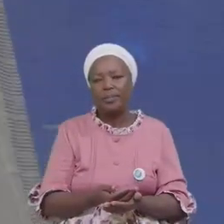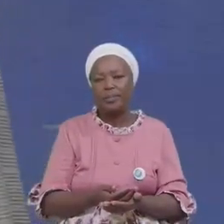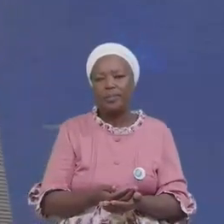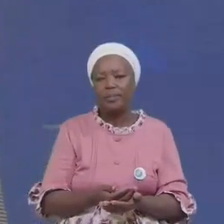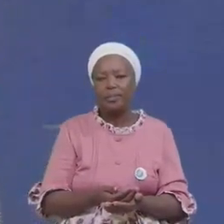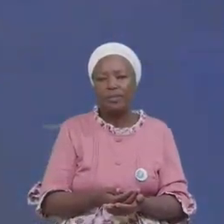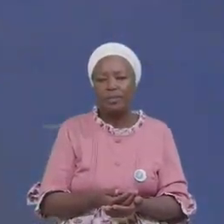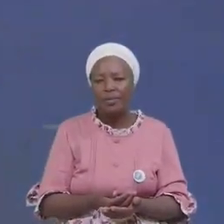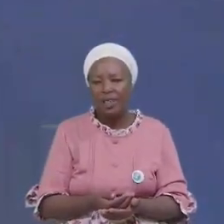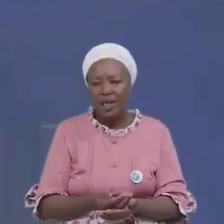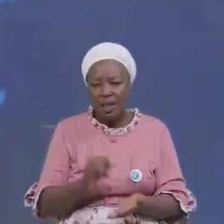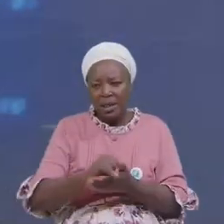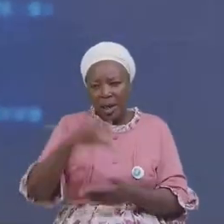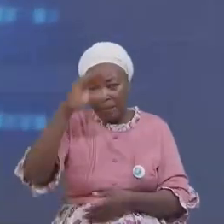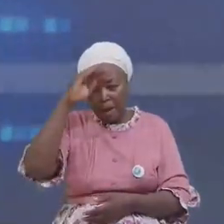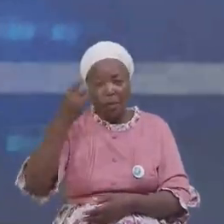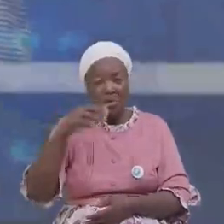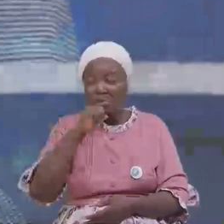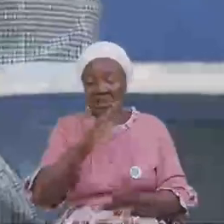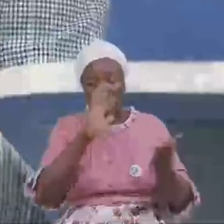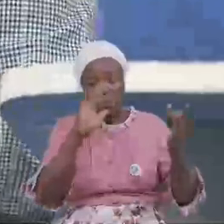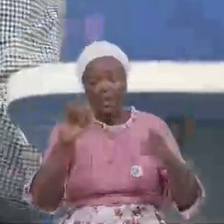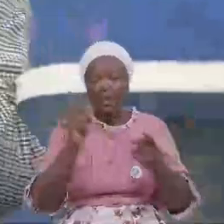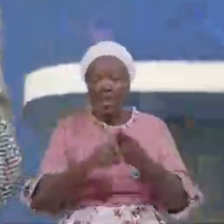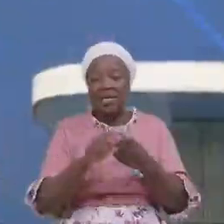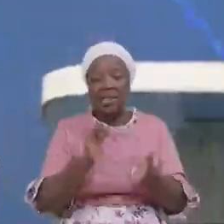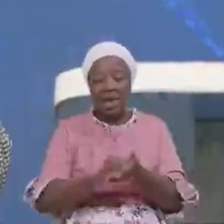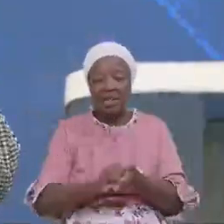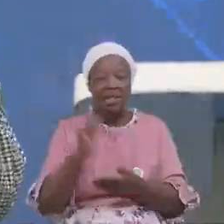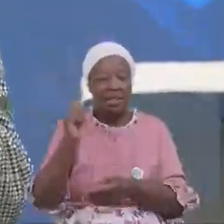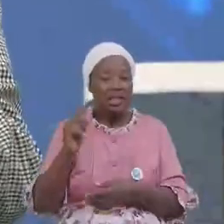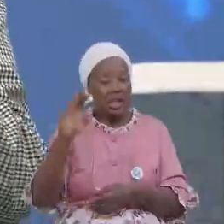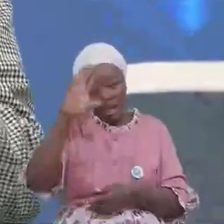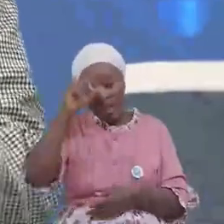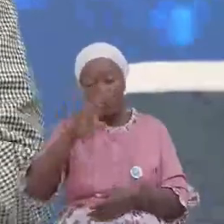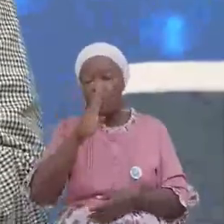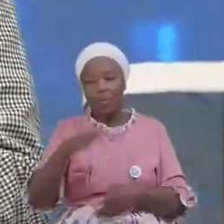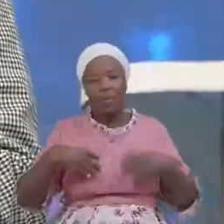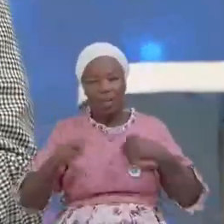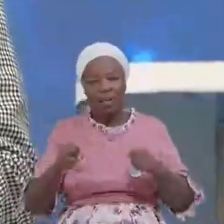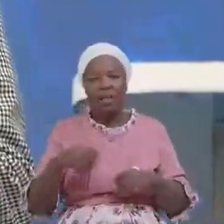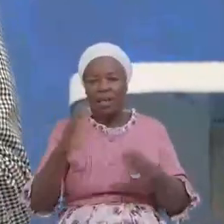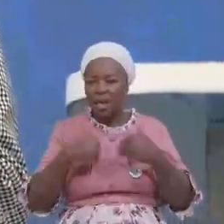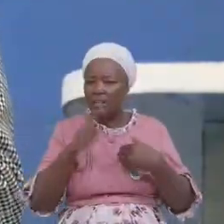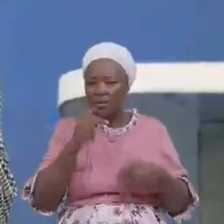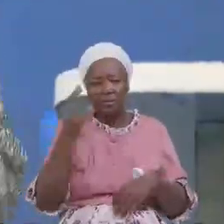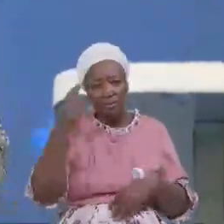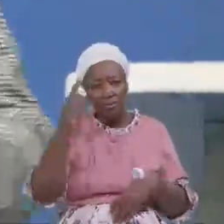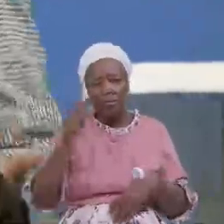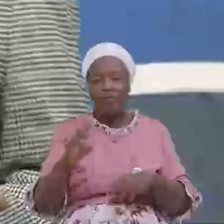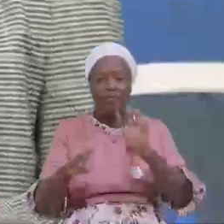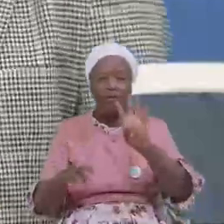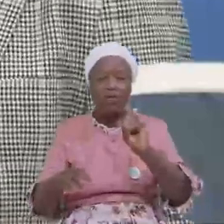Il n'espérait même pas être guéri. Il avait 40 ans dans cette